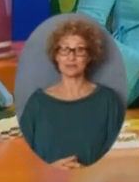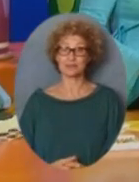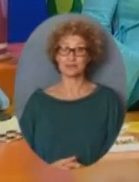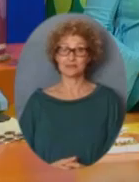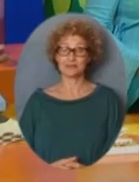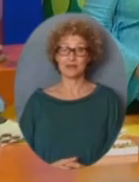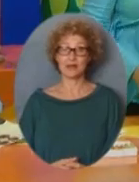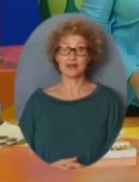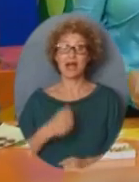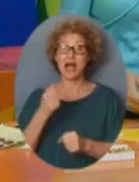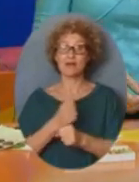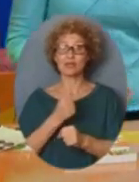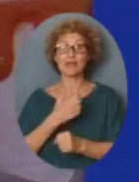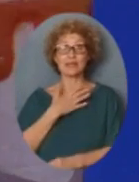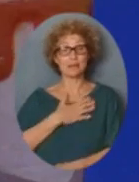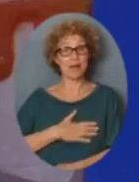שמח. עבודה נעימה.